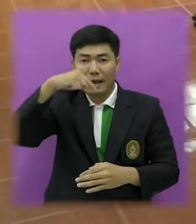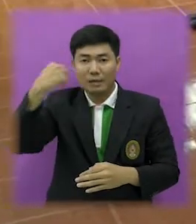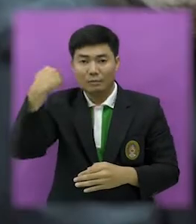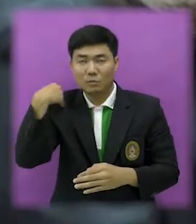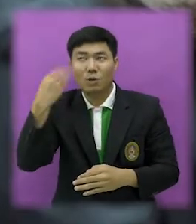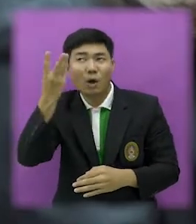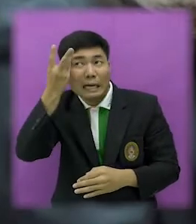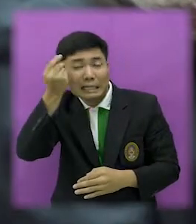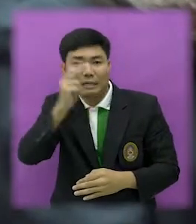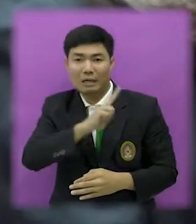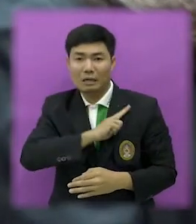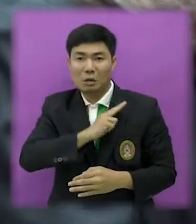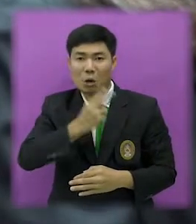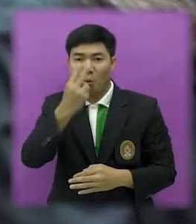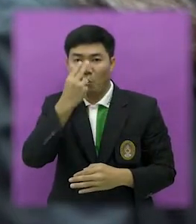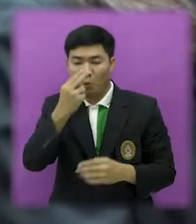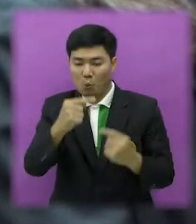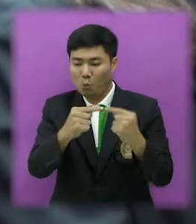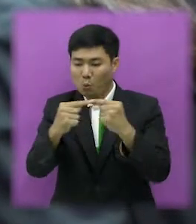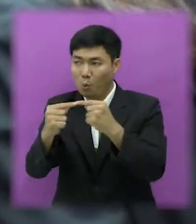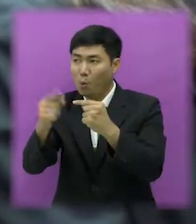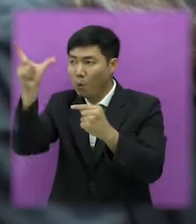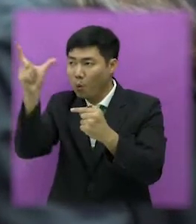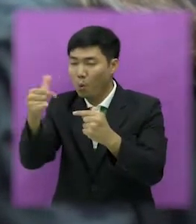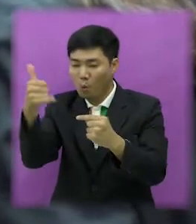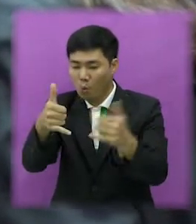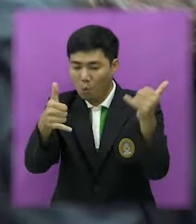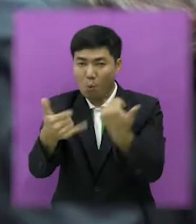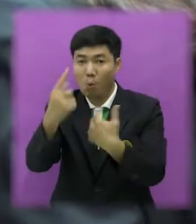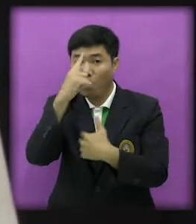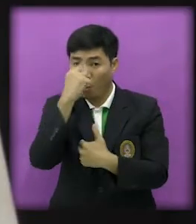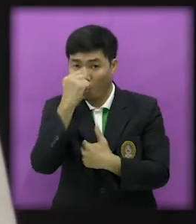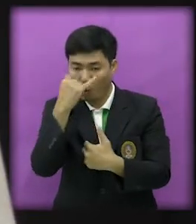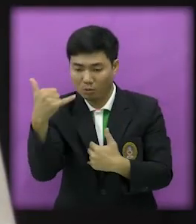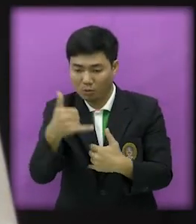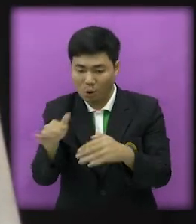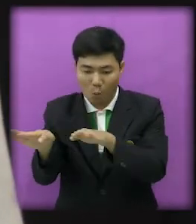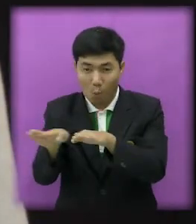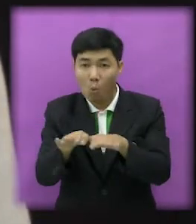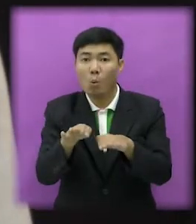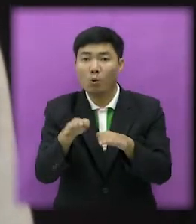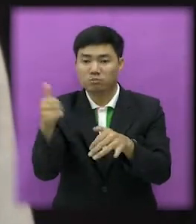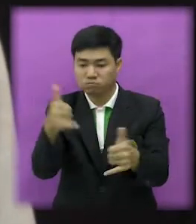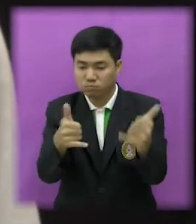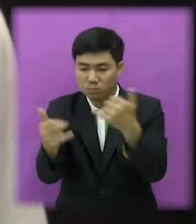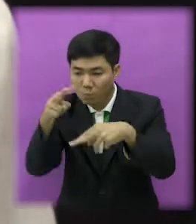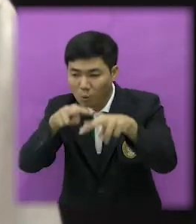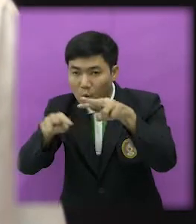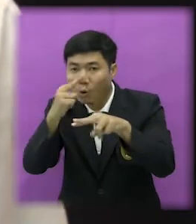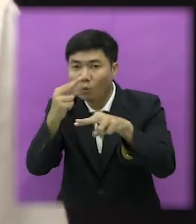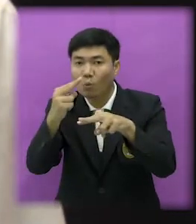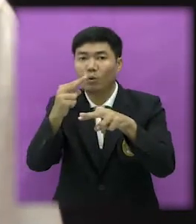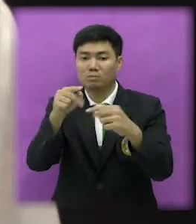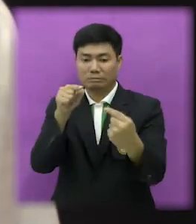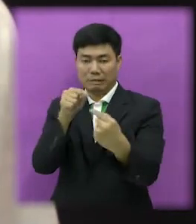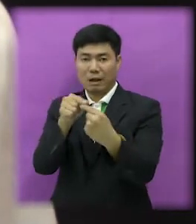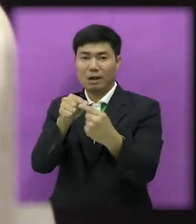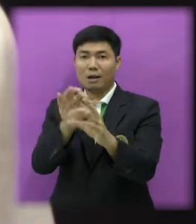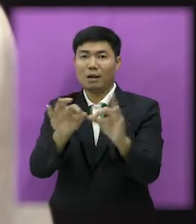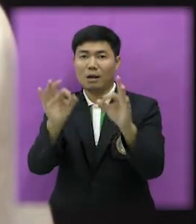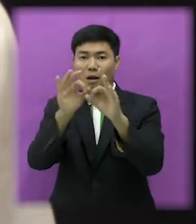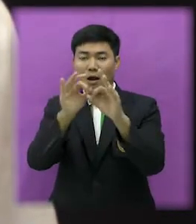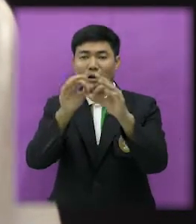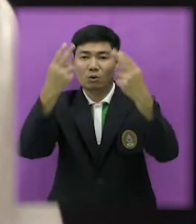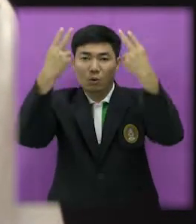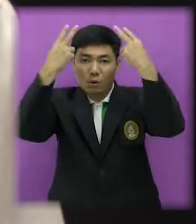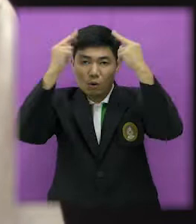นวณด้วยพระองค์เองต่อหน้าคณะนักดาราศาสตร์ชาวฝรั่งเศสและแขกเมืองชาวต่างประเทศดังนั้นคณะรัฐม